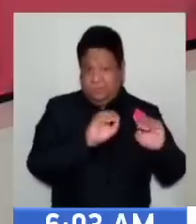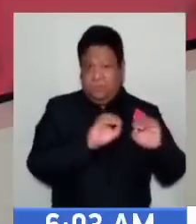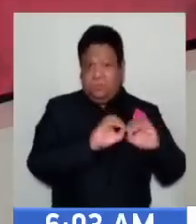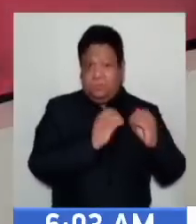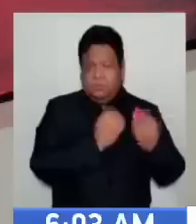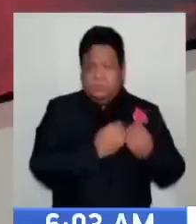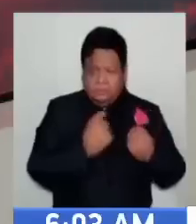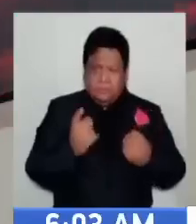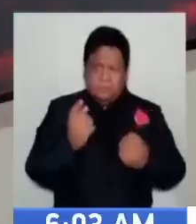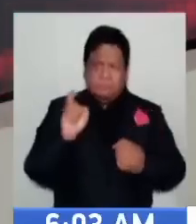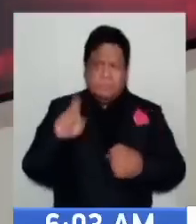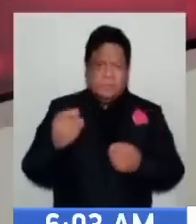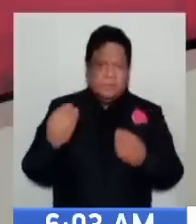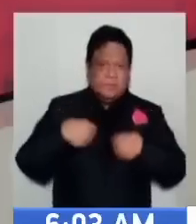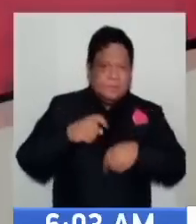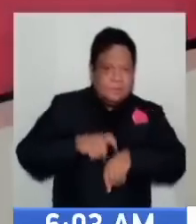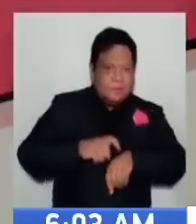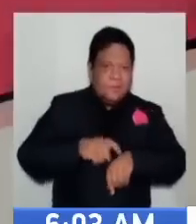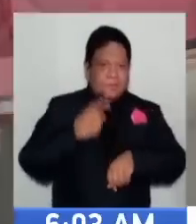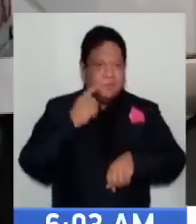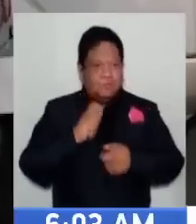May unang balita, si Nico Wahe.